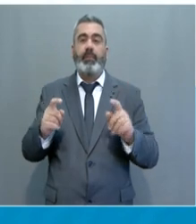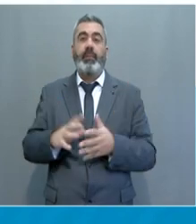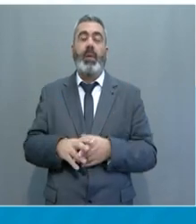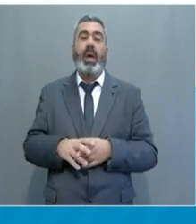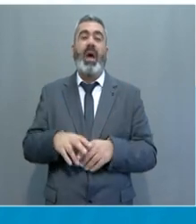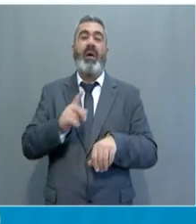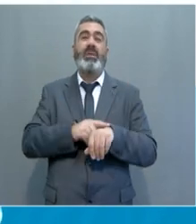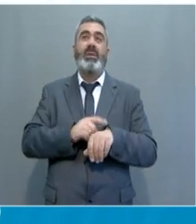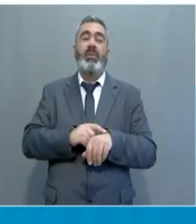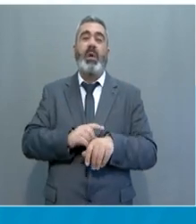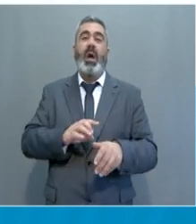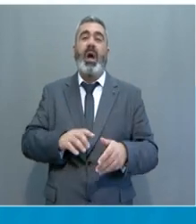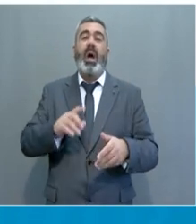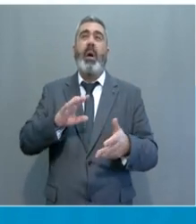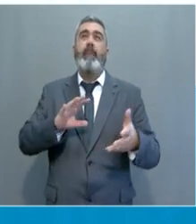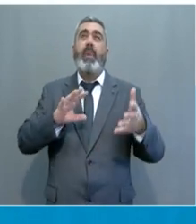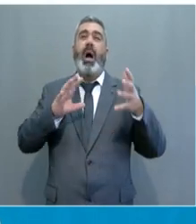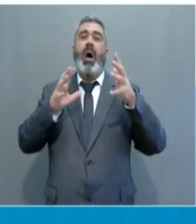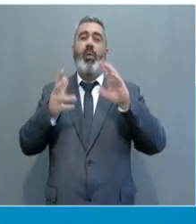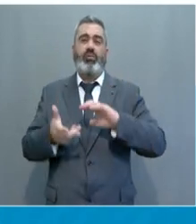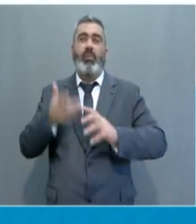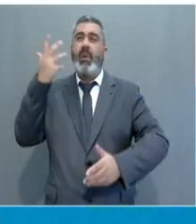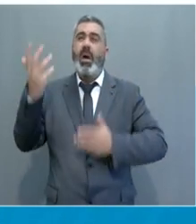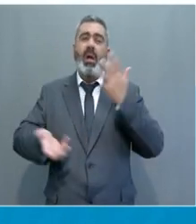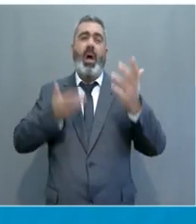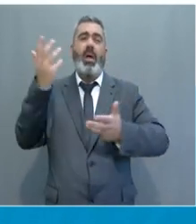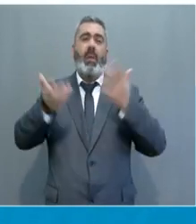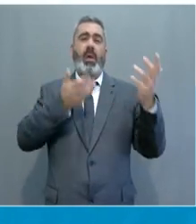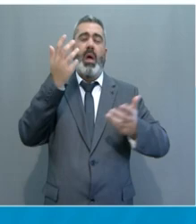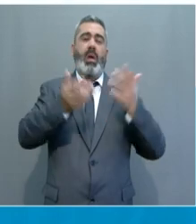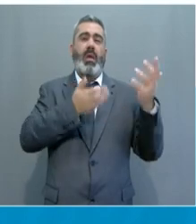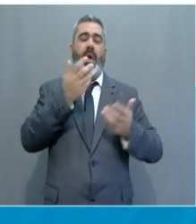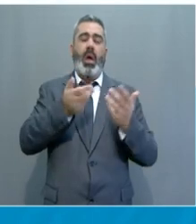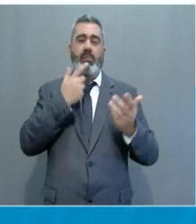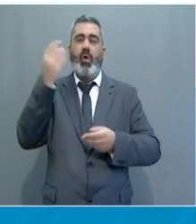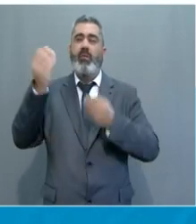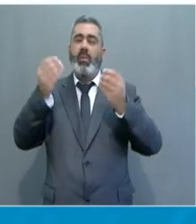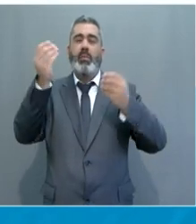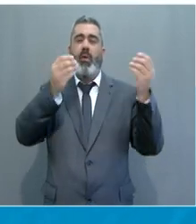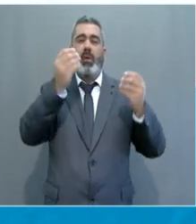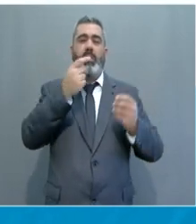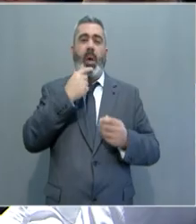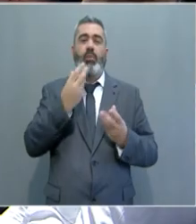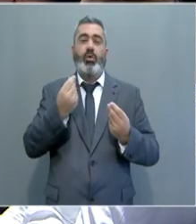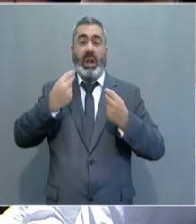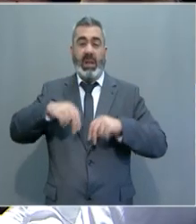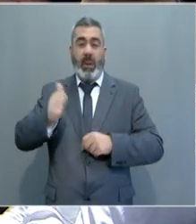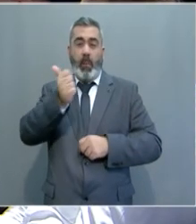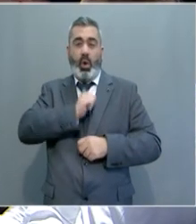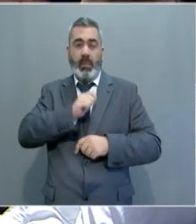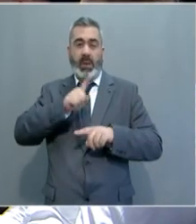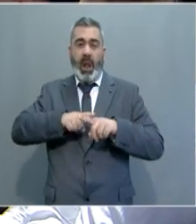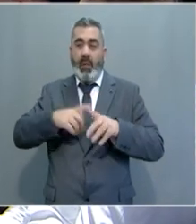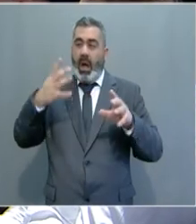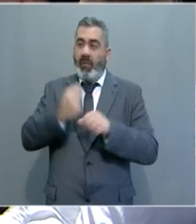παγκόσμια πυρκαγιά αυτής της έκτασης δεν μπορεί να σβήσει, κυρίες και κύριοι, μόνο με εθνικά μέσα. Γι' αυτό και